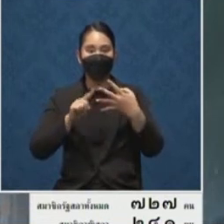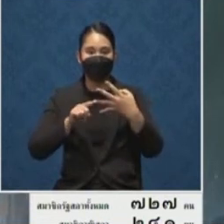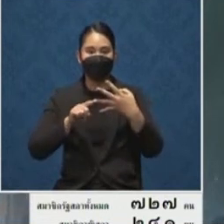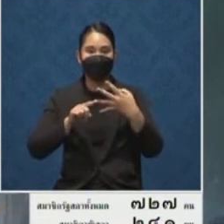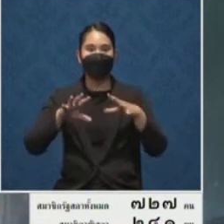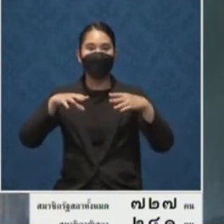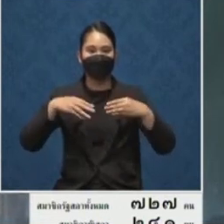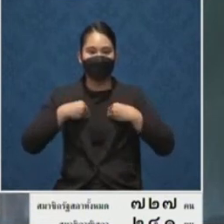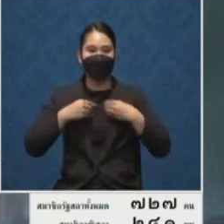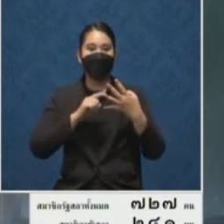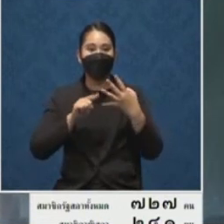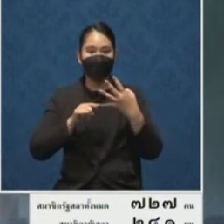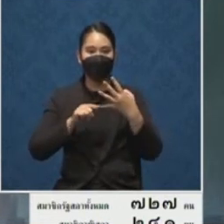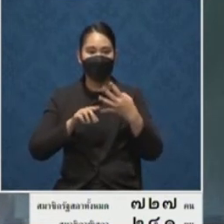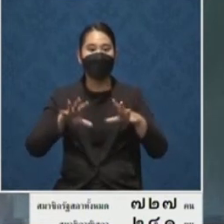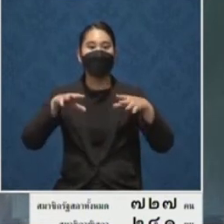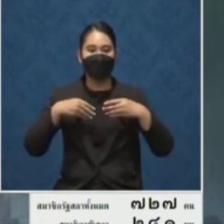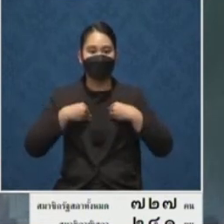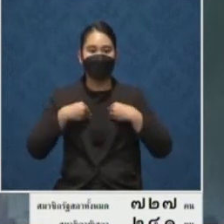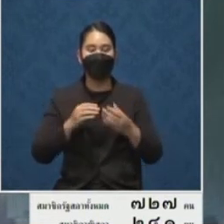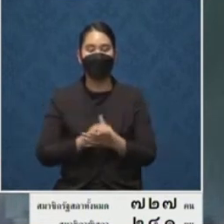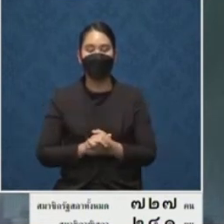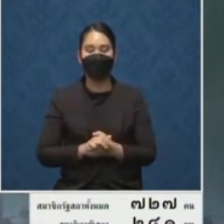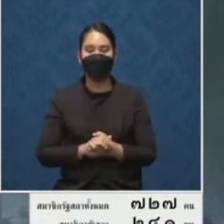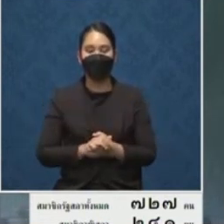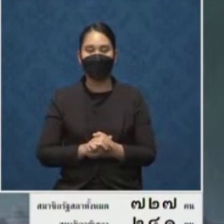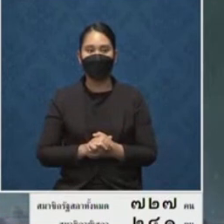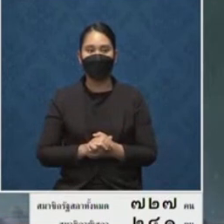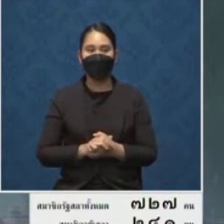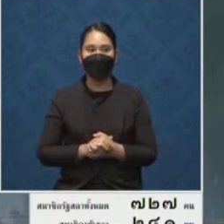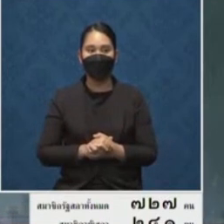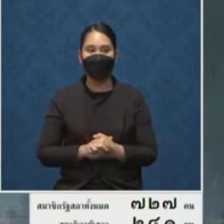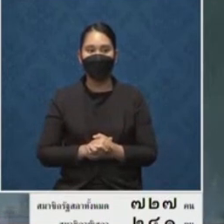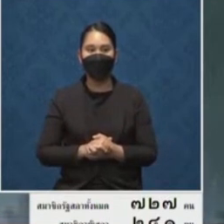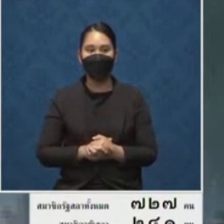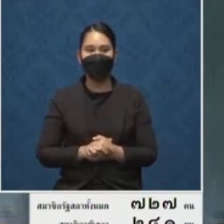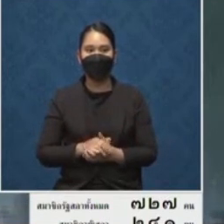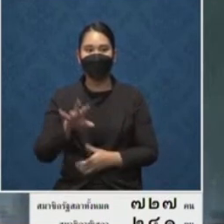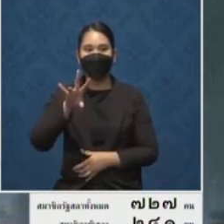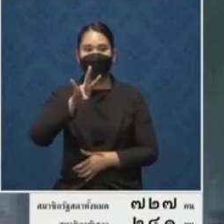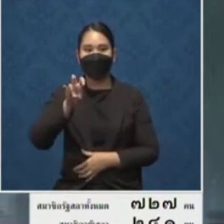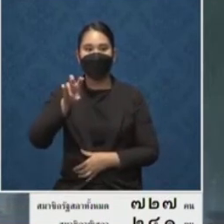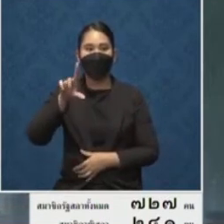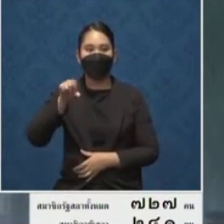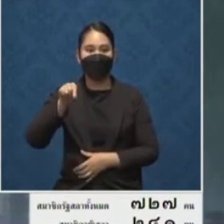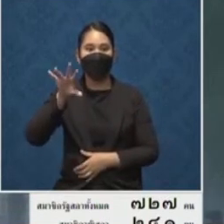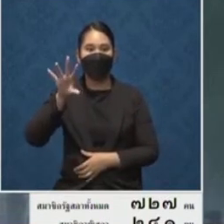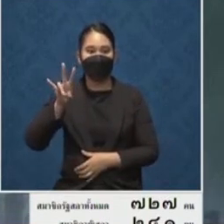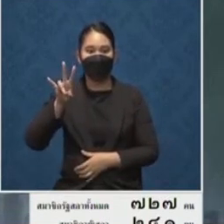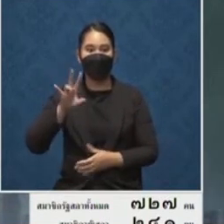1รับหลักการ2รับหลักการ3รับหลักการและ4รับหลักการครับ